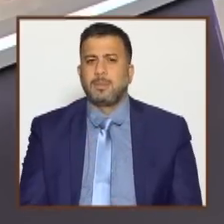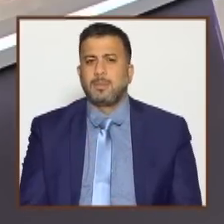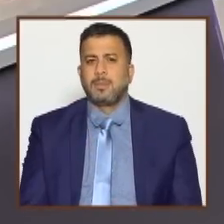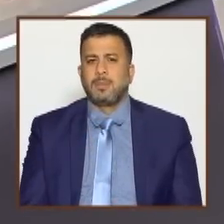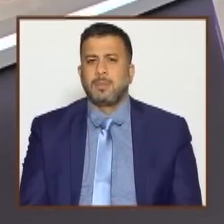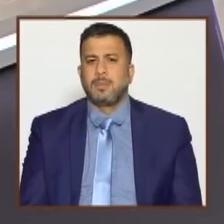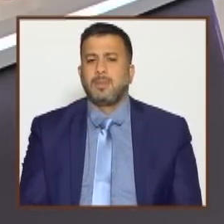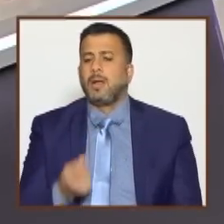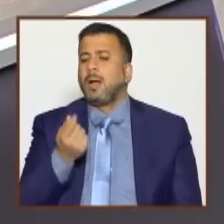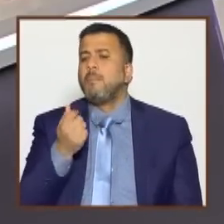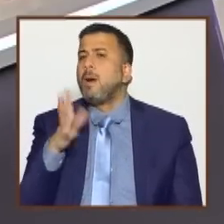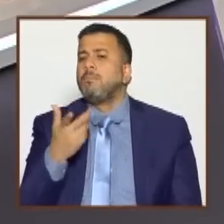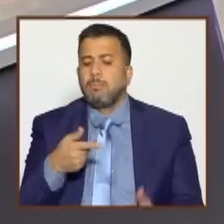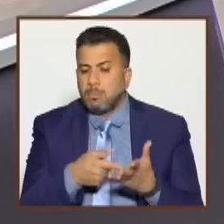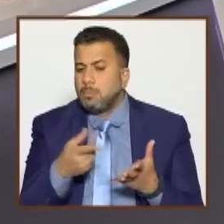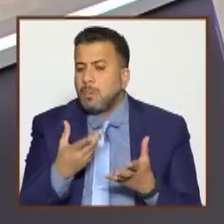يسألانهما عن الأسعار.